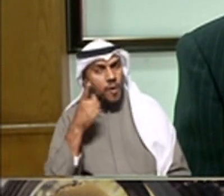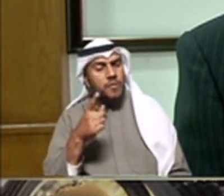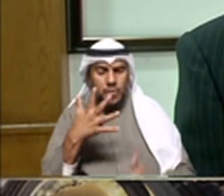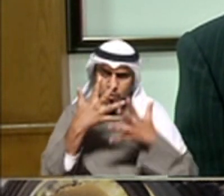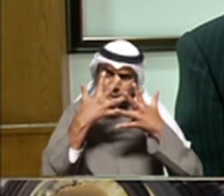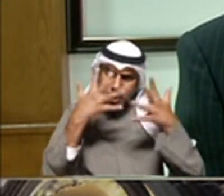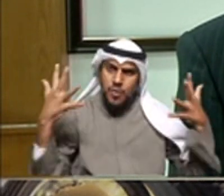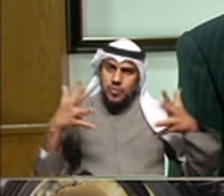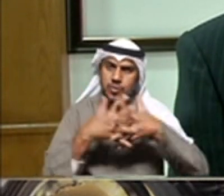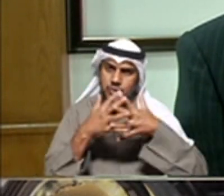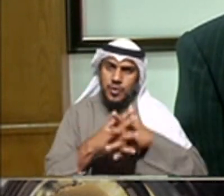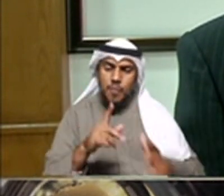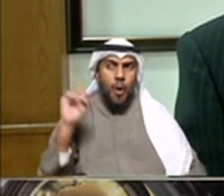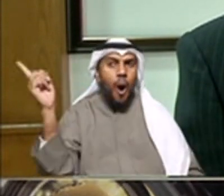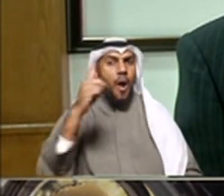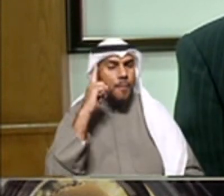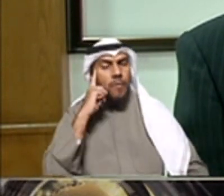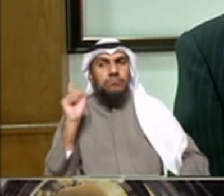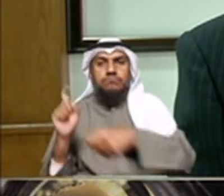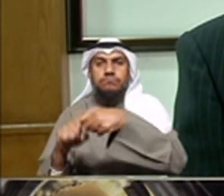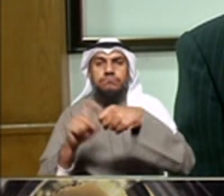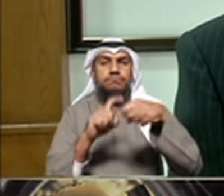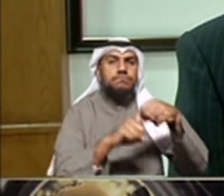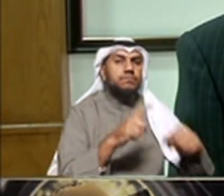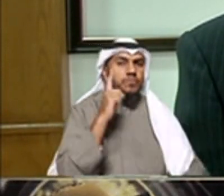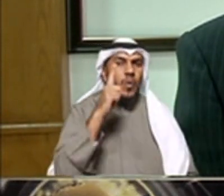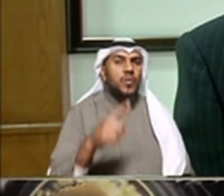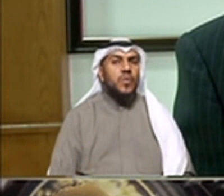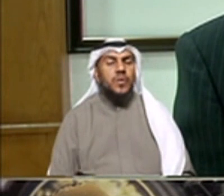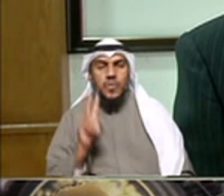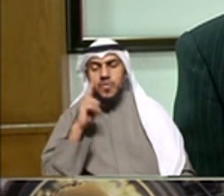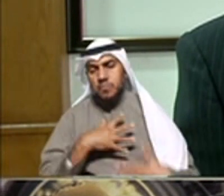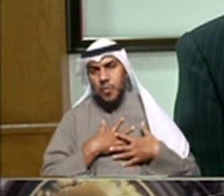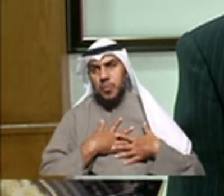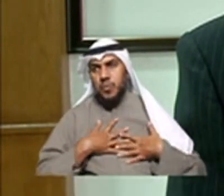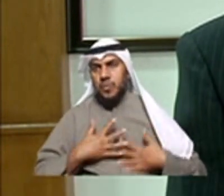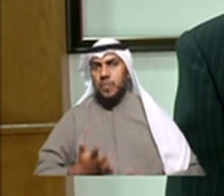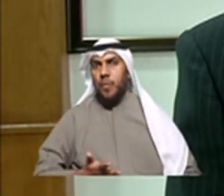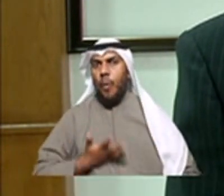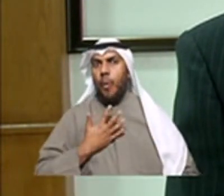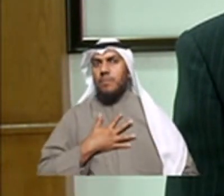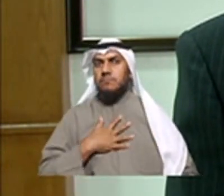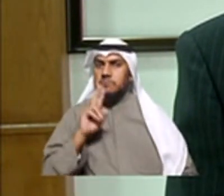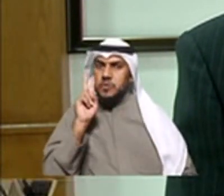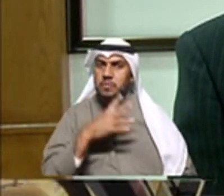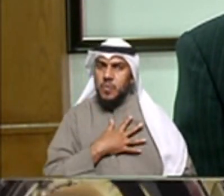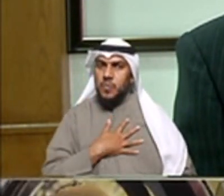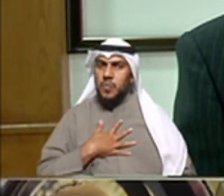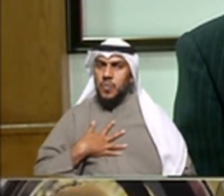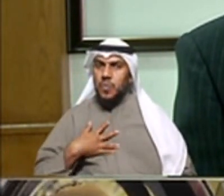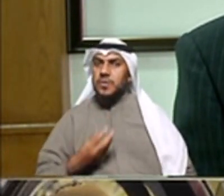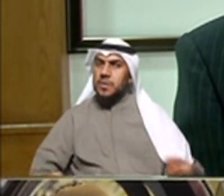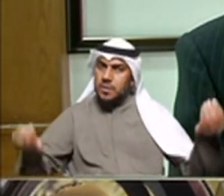كبيرة عالمية إقليمية نعتز فيها، ممكن أنا تقدم قيمة مضافة